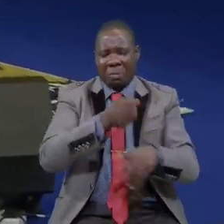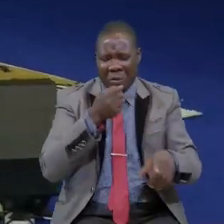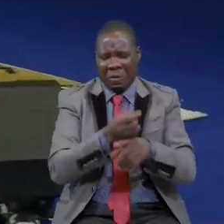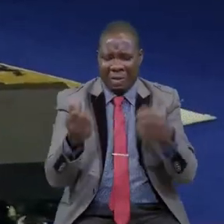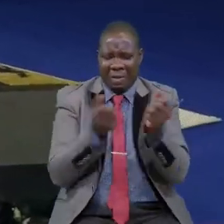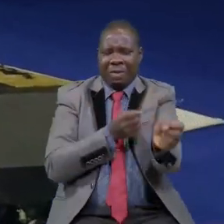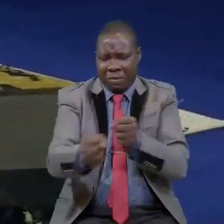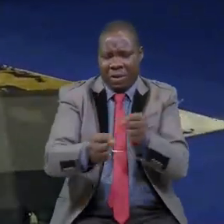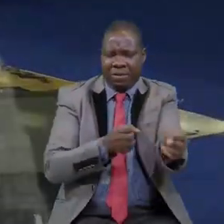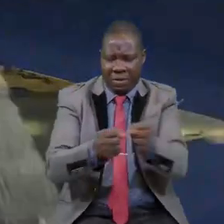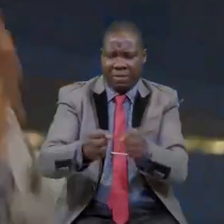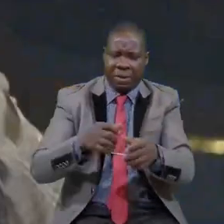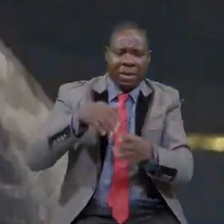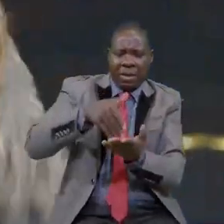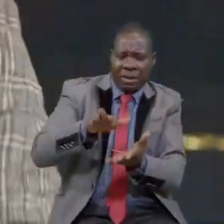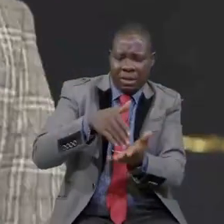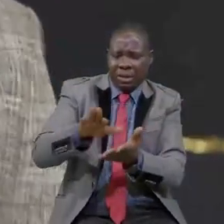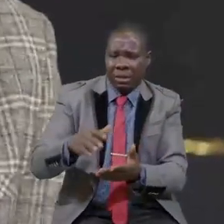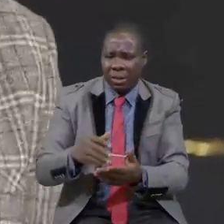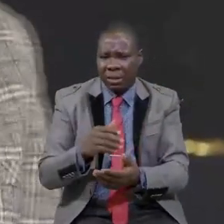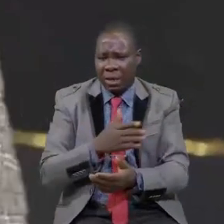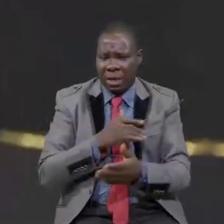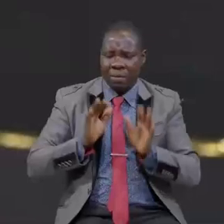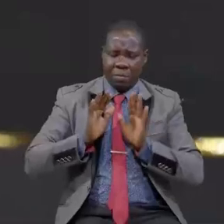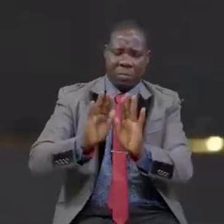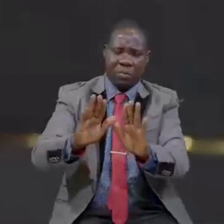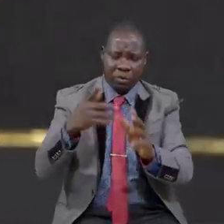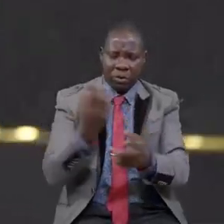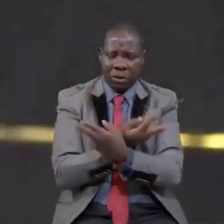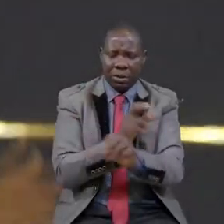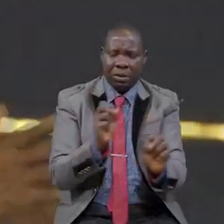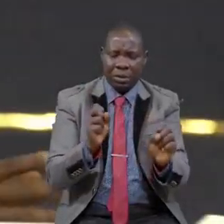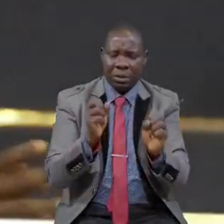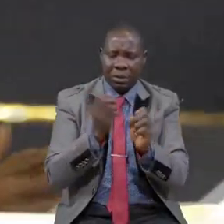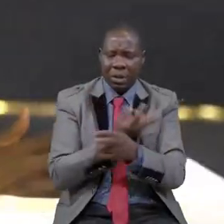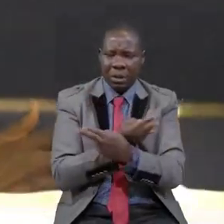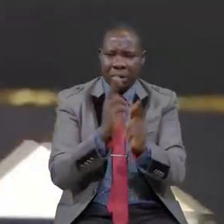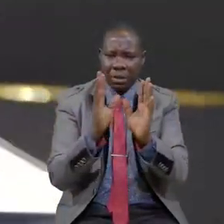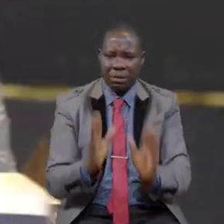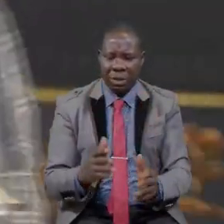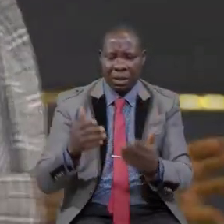il rejette, il se bagarre et rejette le Rédempteur.